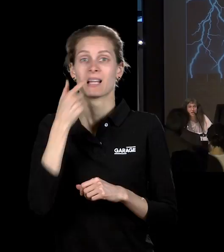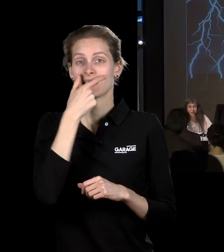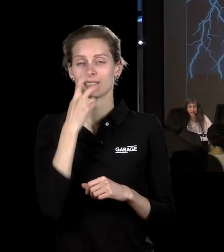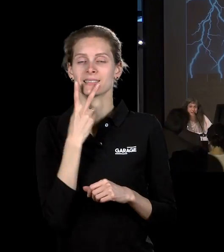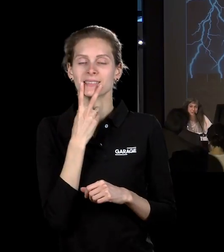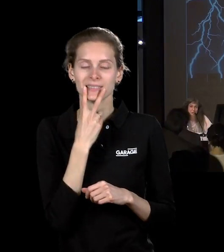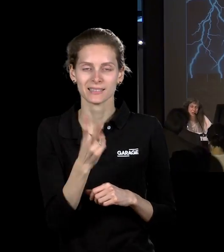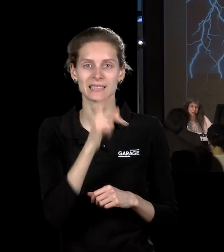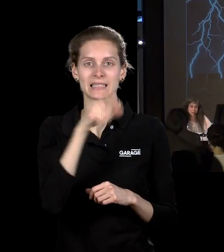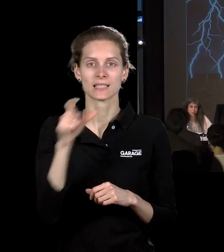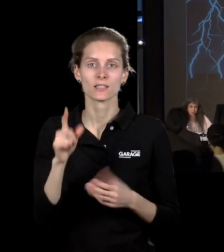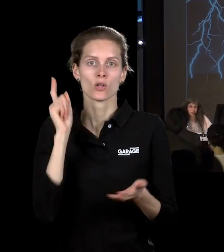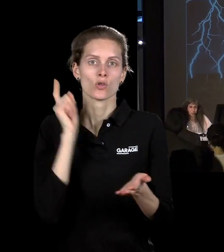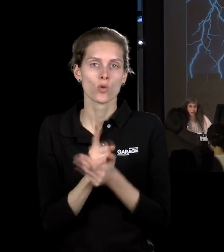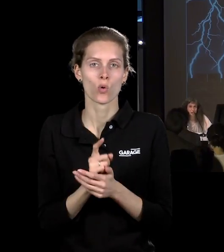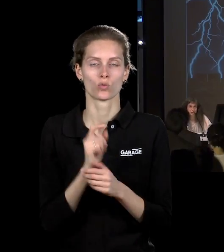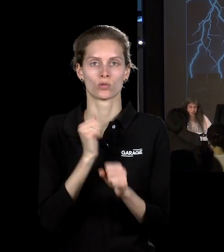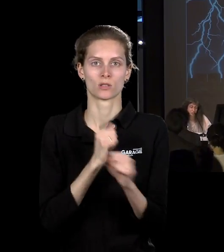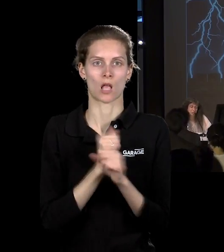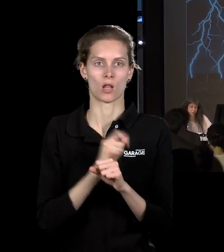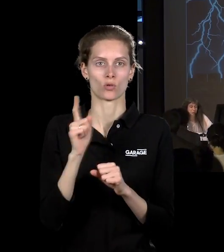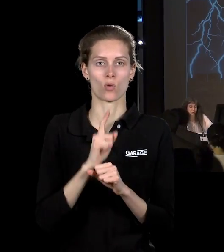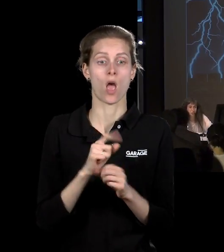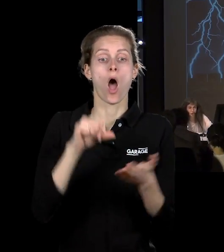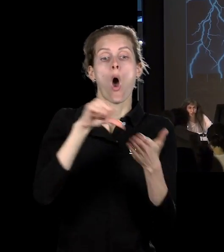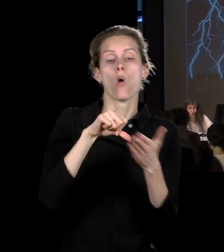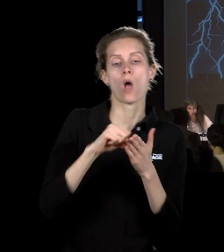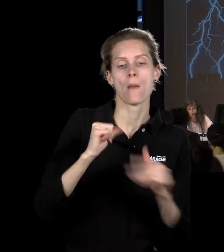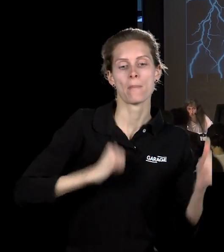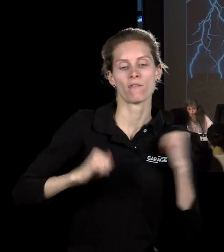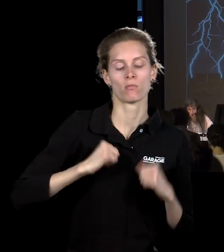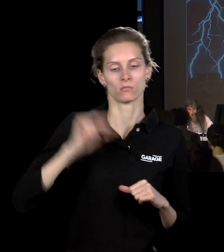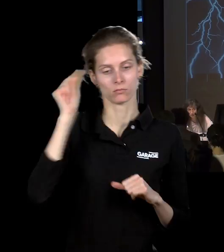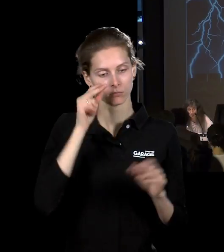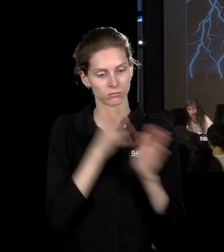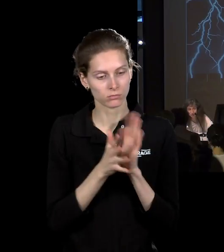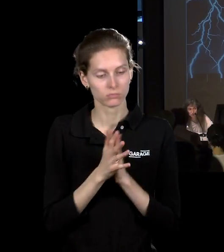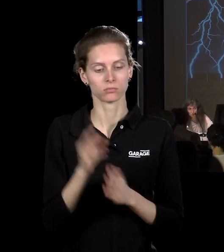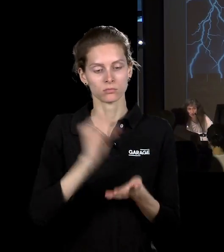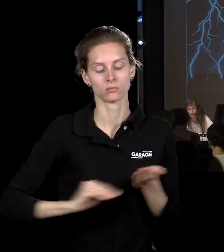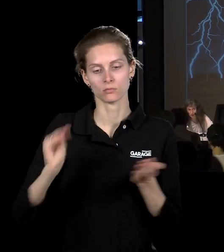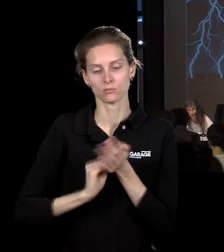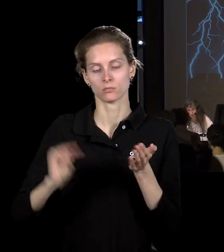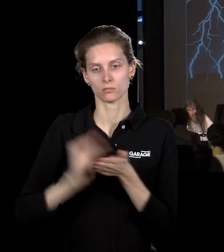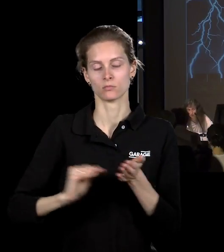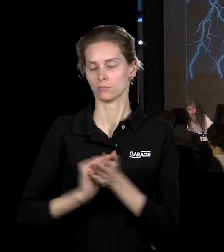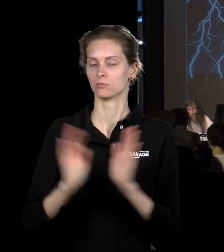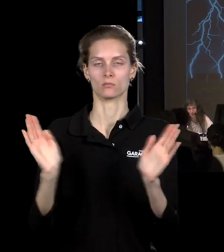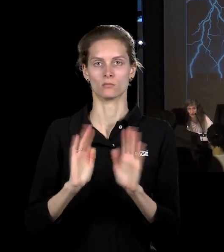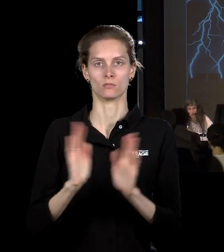что-то, а не участник перформанса повторять как заученную партитуру, которую ему кто-то дал. То есть это такое «сделай